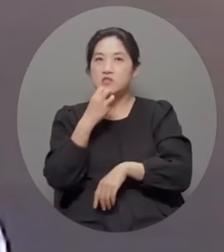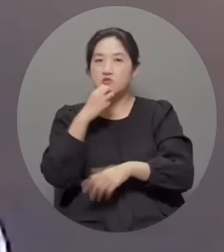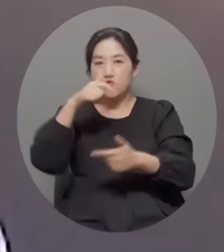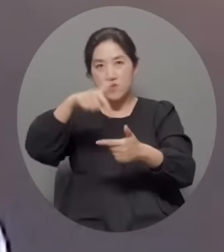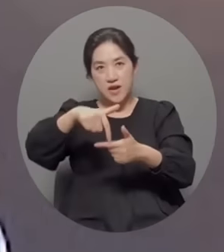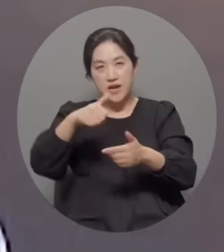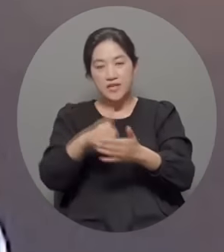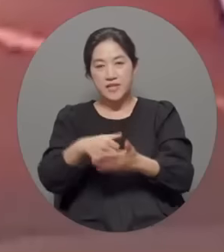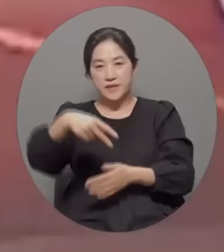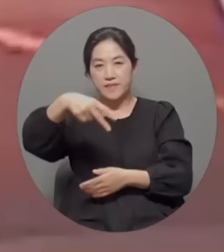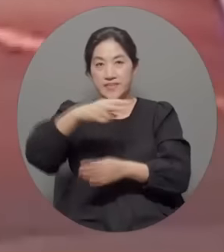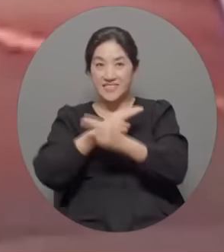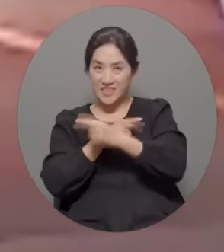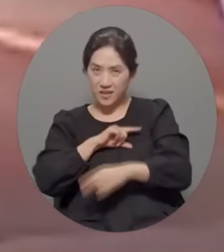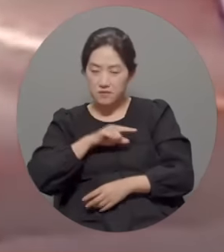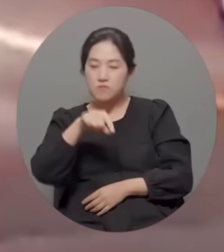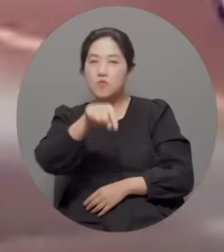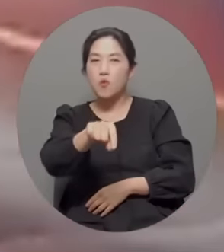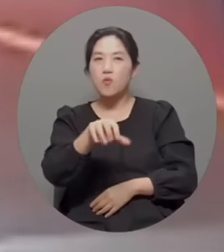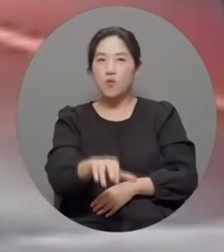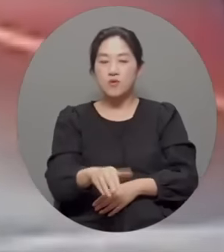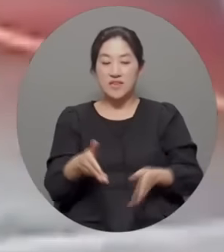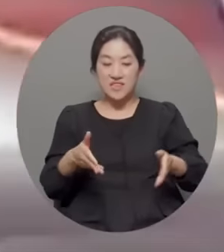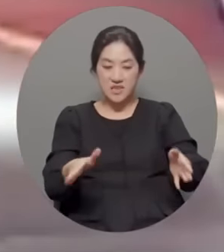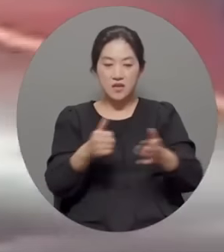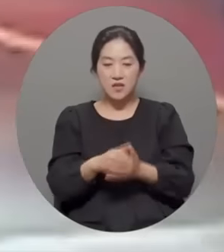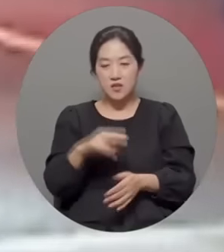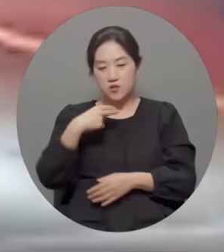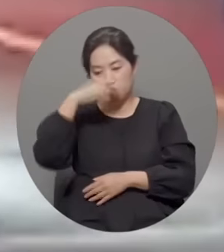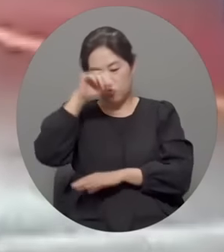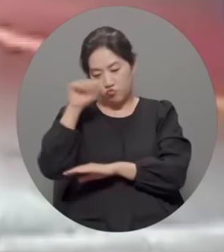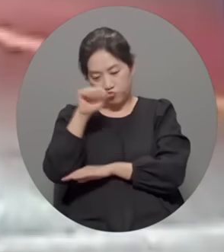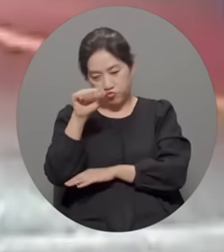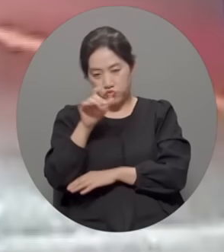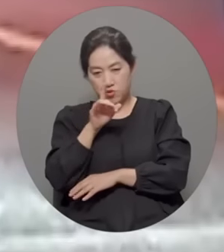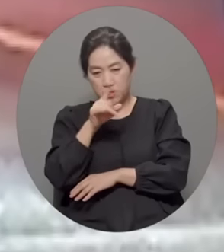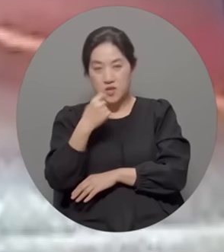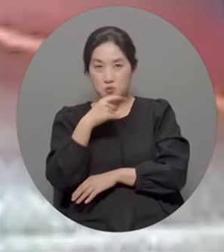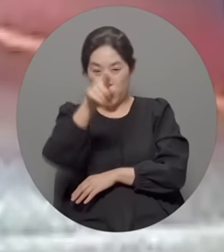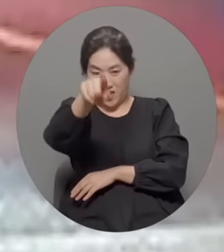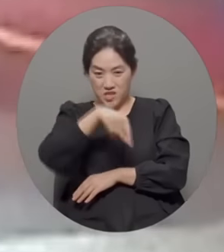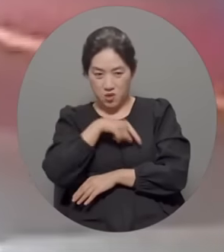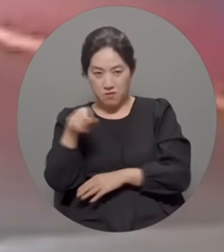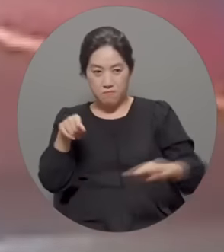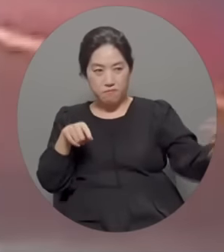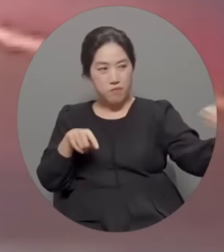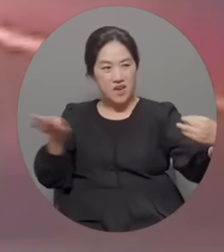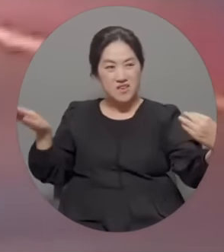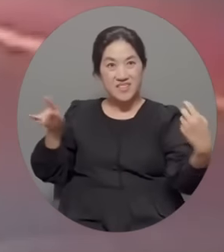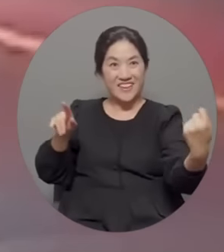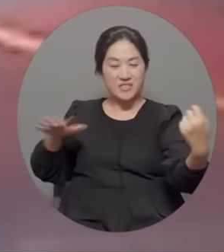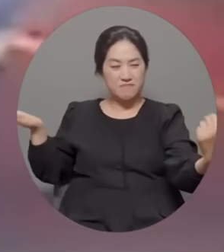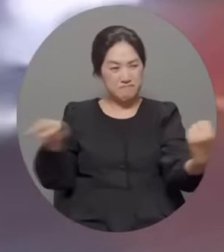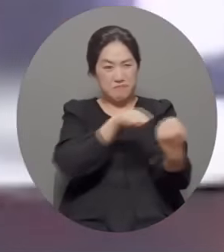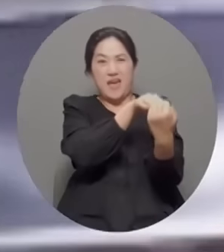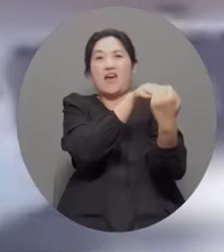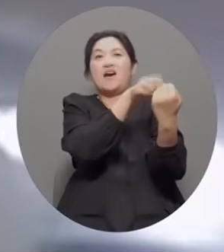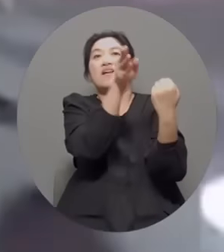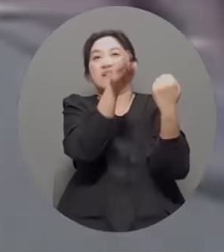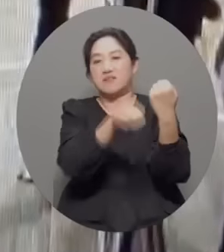강남구 신사동의 한 도로에서 음주운전을 하다가 중앙선 넘어 택시를 들이받은 뒤 달아난 혐의를